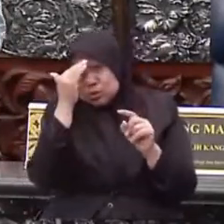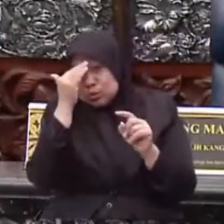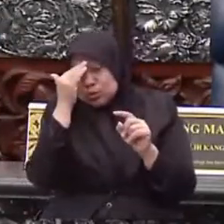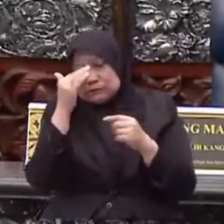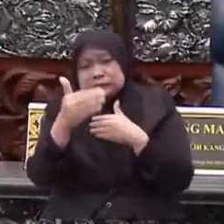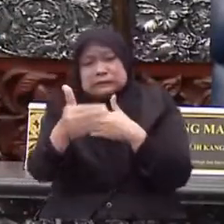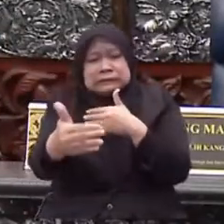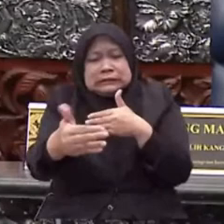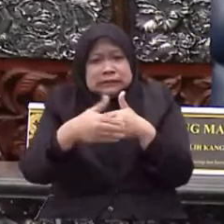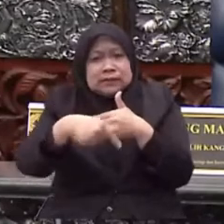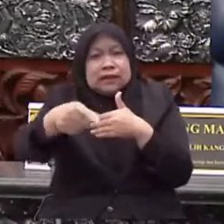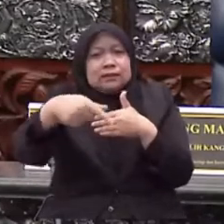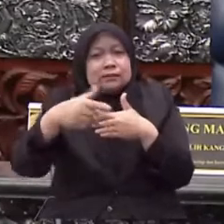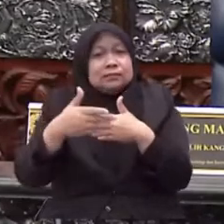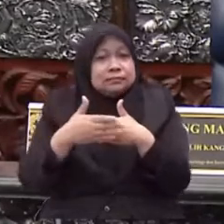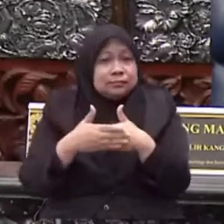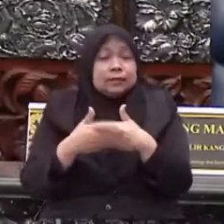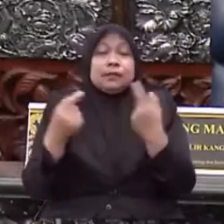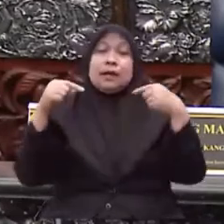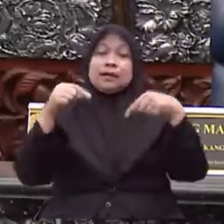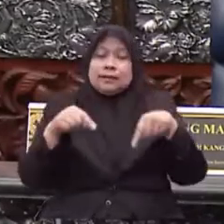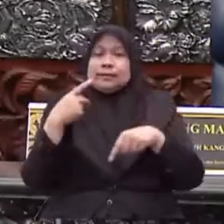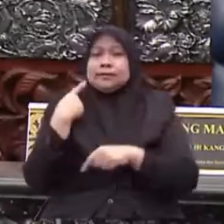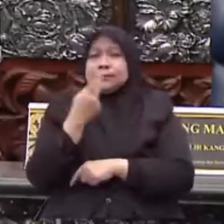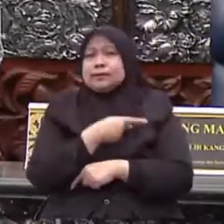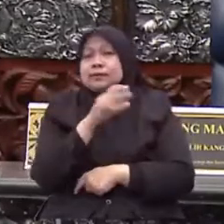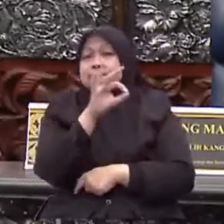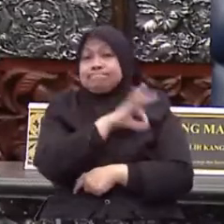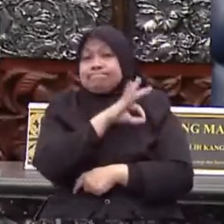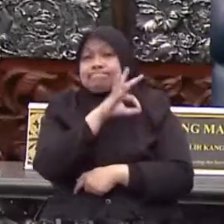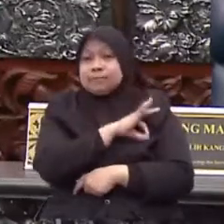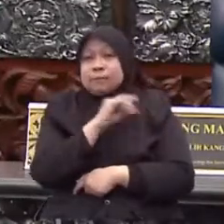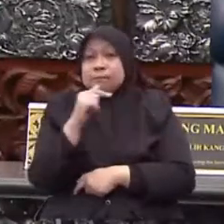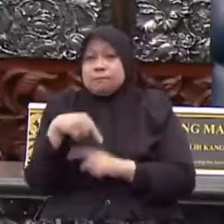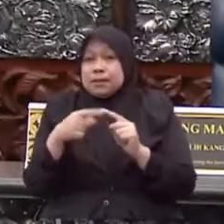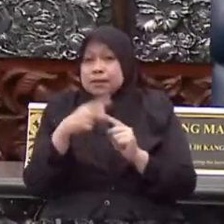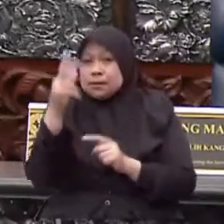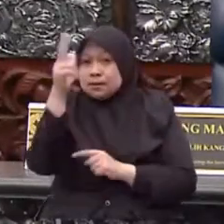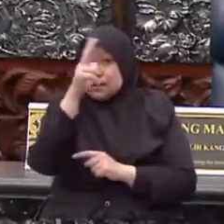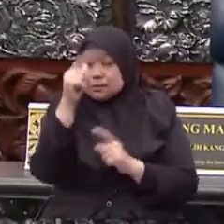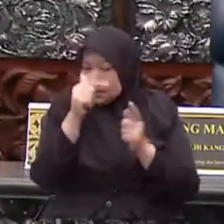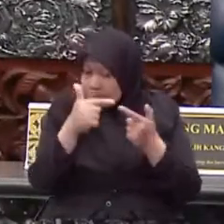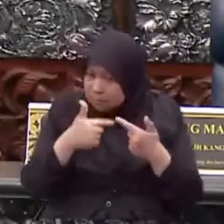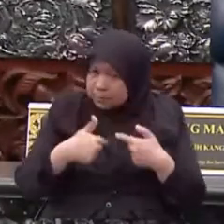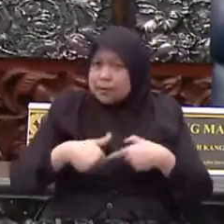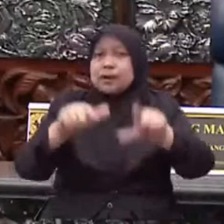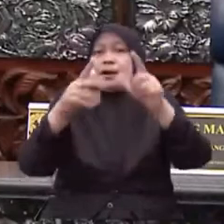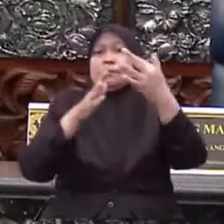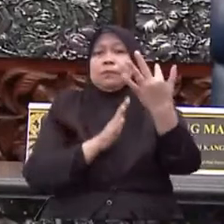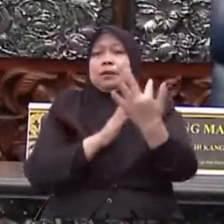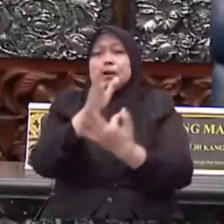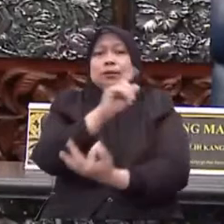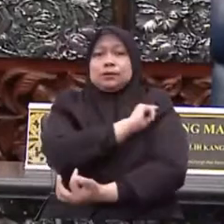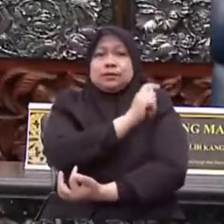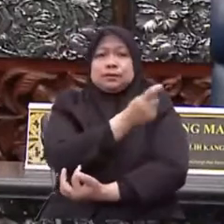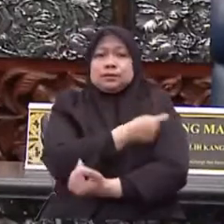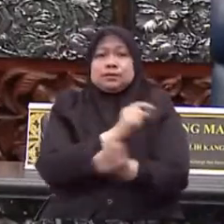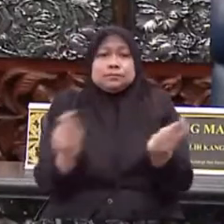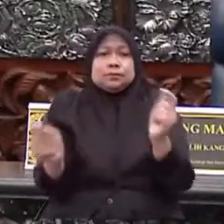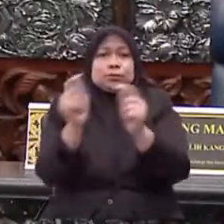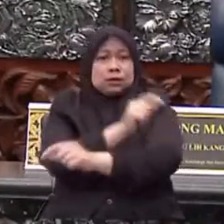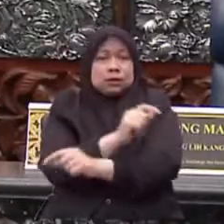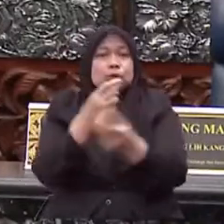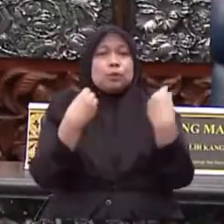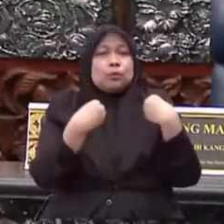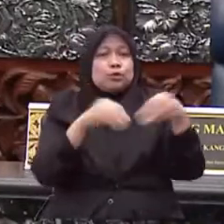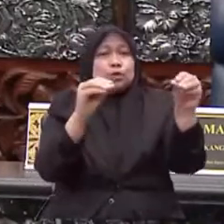lokasi paling dekat ya jadi hari ini kita dapat manfaatkan bila kerajaan membenarkan menerussi energi Xchange untuk